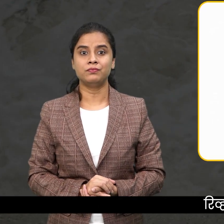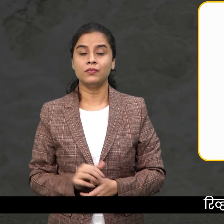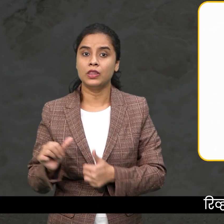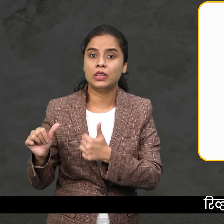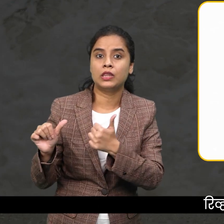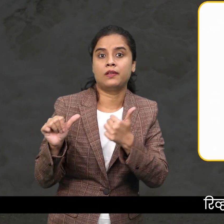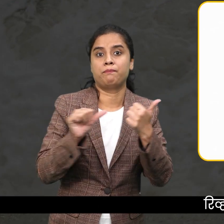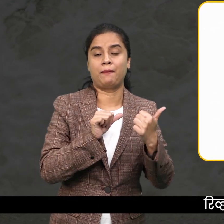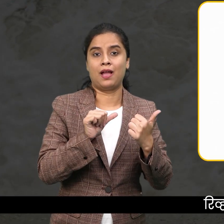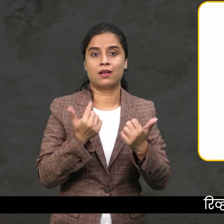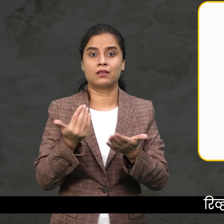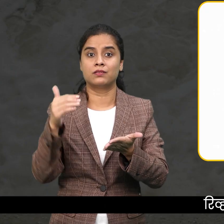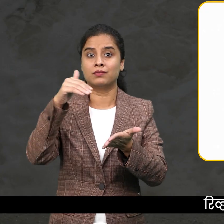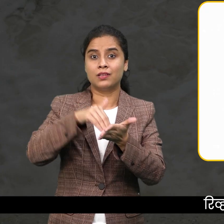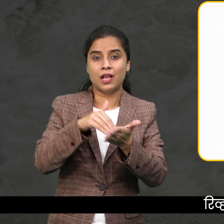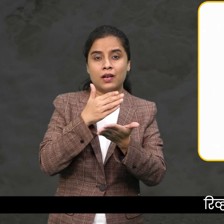रिव्हर्स ऑस्मोसिस.